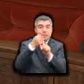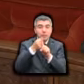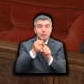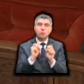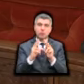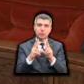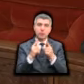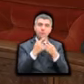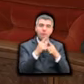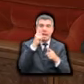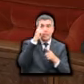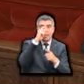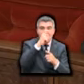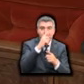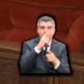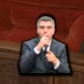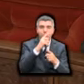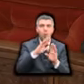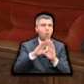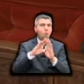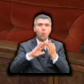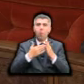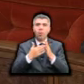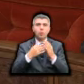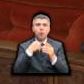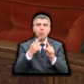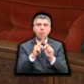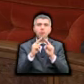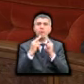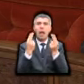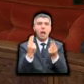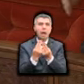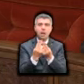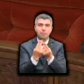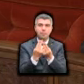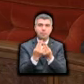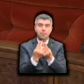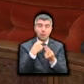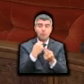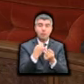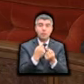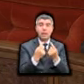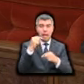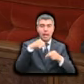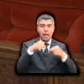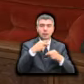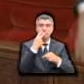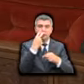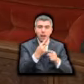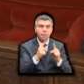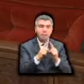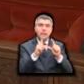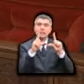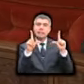يضب مجموعه من الصعوبات، الصعوبات كاينه في كل بلدان الاستقبال بدون استثناء، بدون استثناء. وبالتالي ما يمكن نشوفوا الا العالم عن طريق وسائل الاعلام